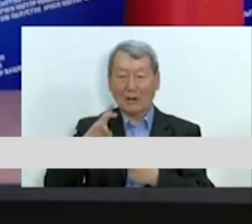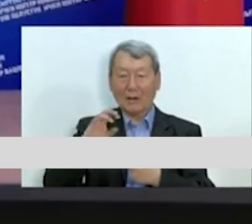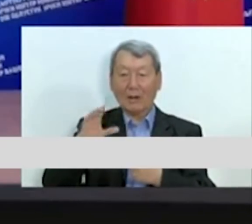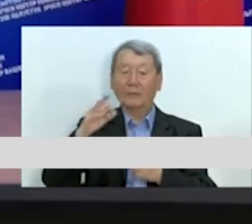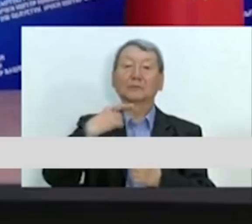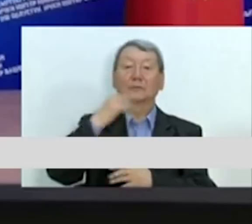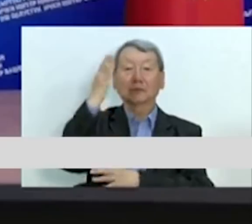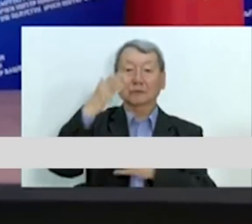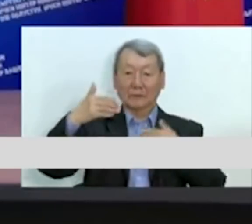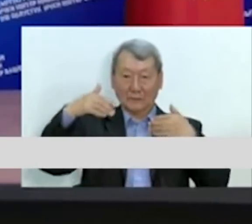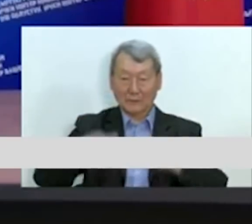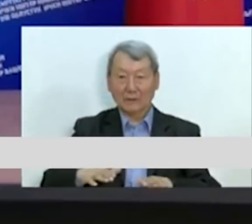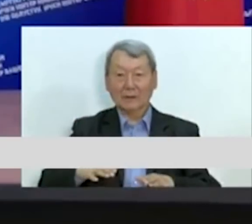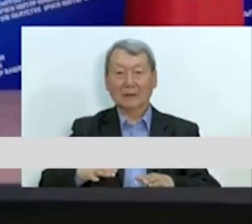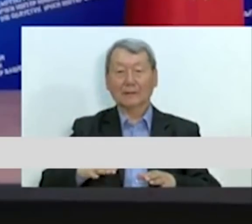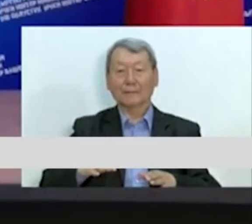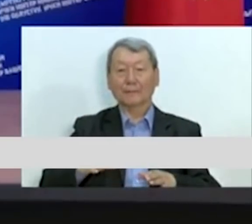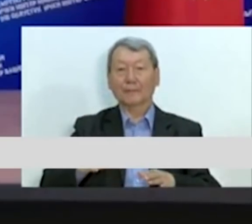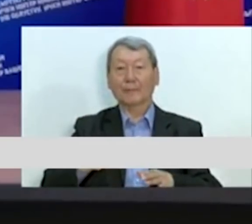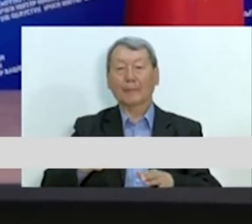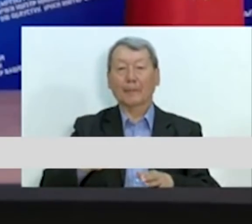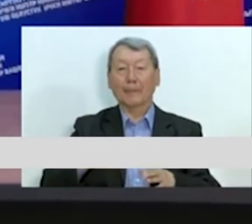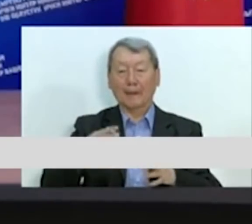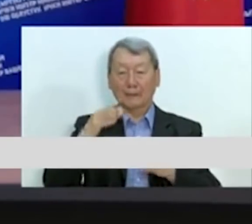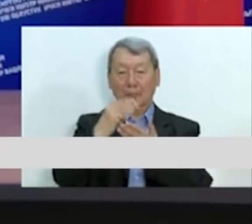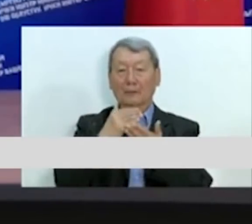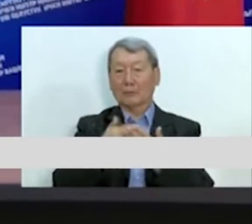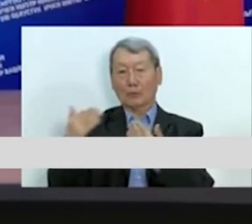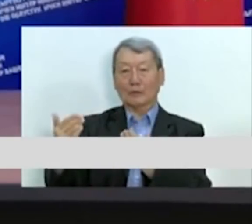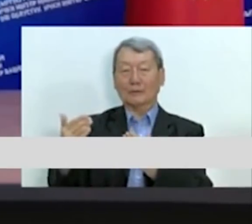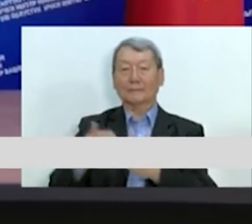добуш менен чечиле турган бул мындай программа экен.